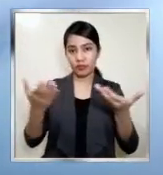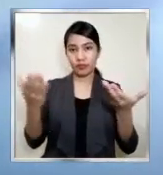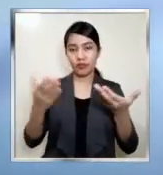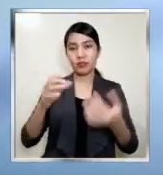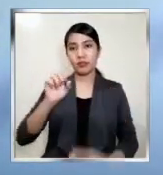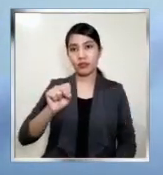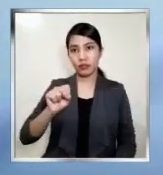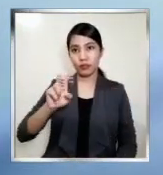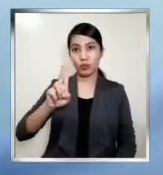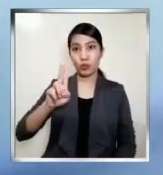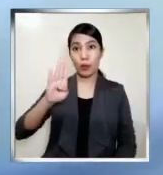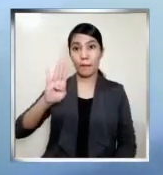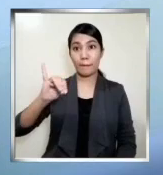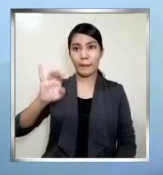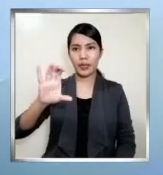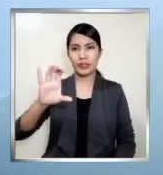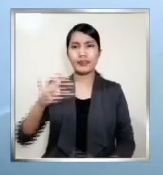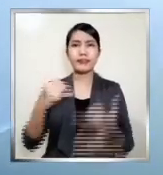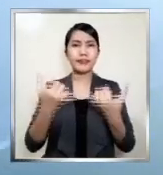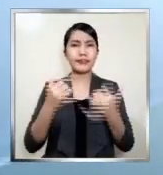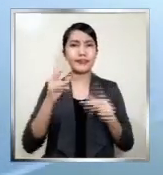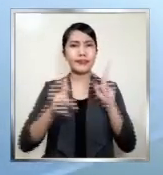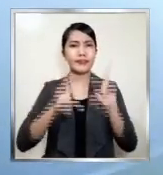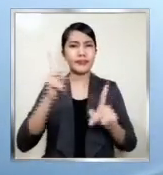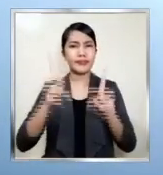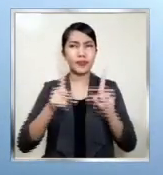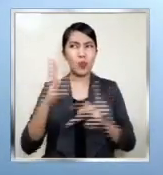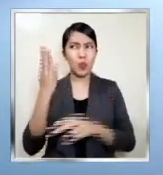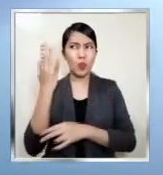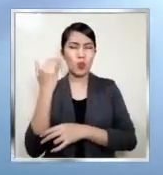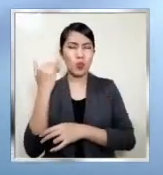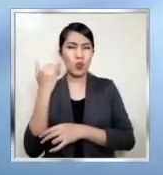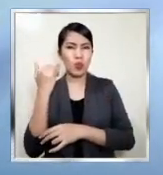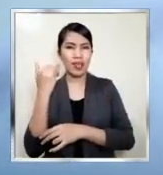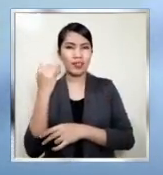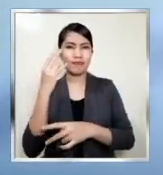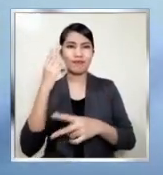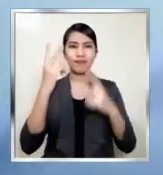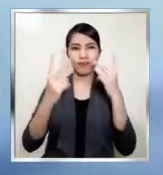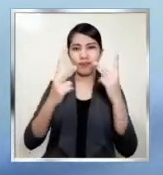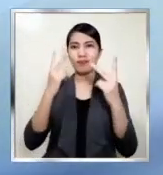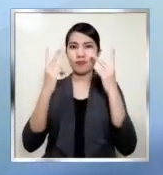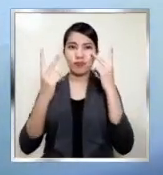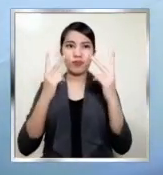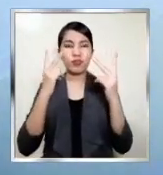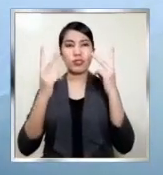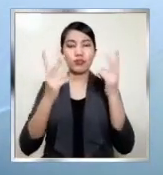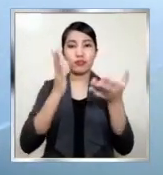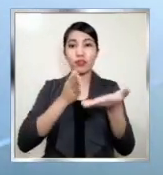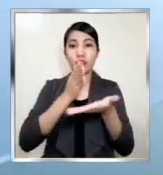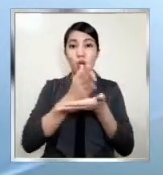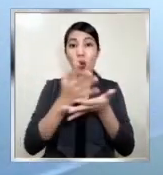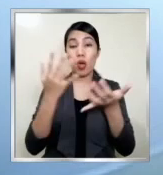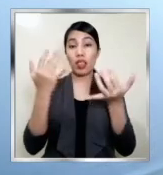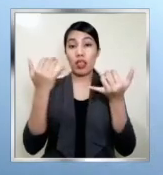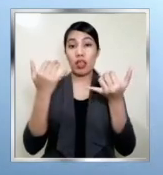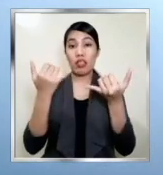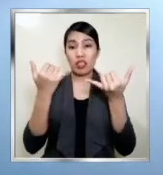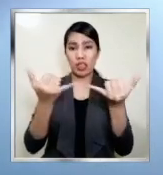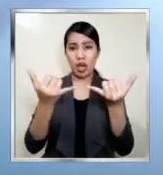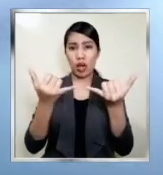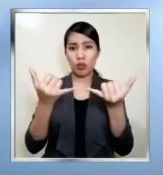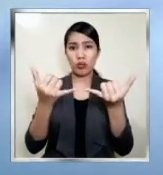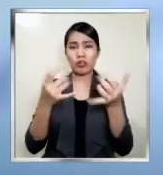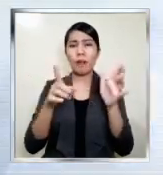mga netizen, bakit daw namasyal ang tagapagsalita ng Pangulo gayong essential travel lang ang pwede kapag tatawid sa iba't